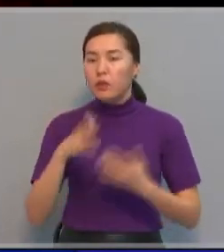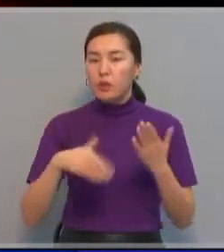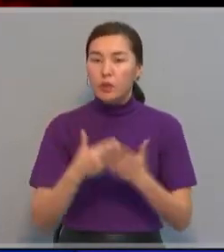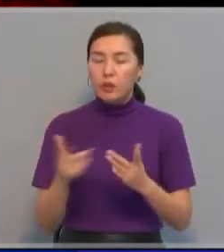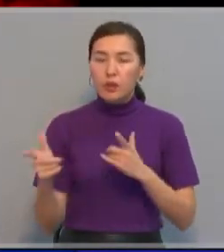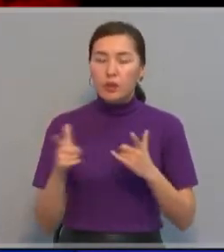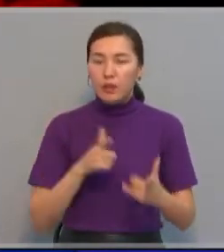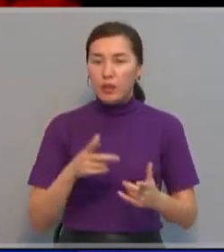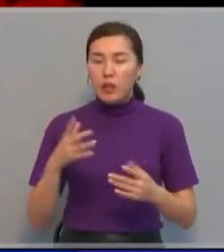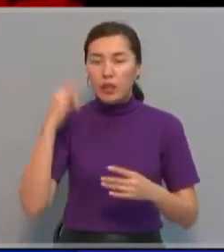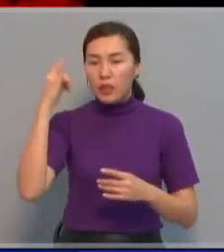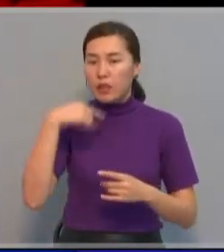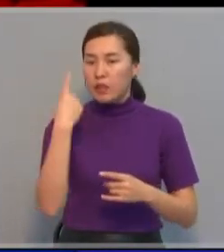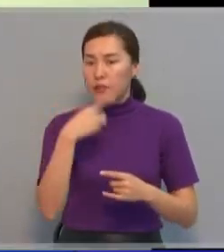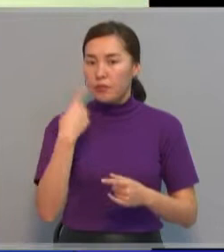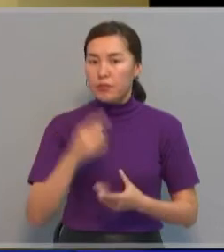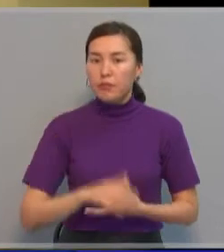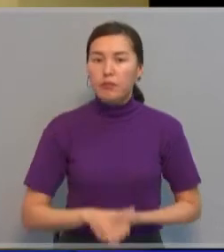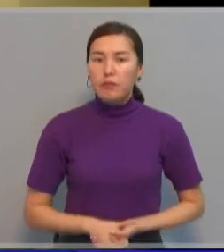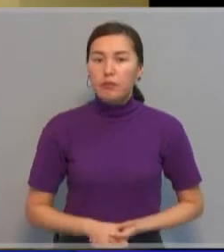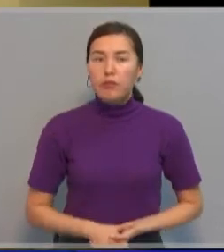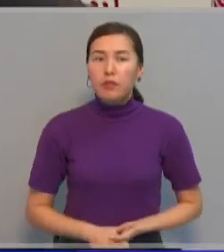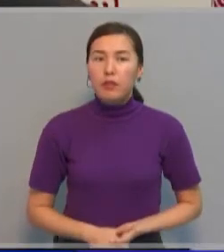просветительских произведений на казахском языке.